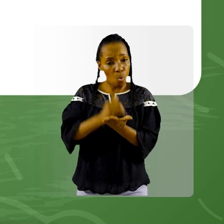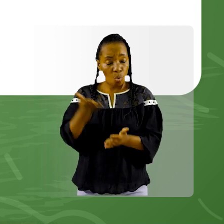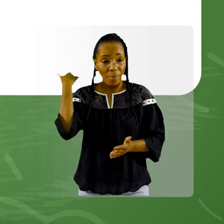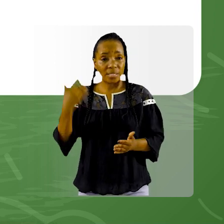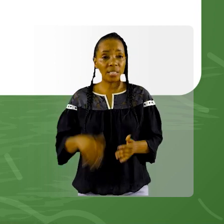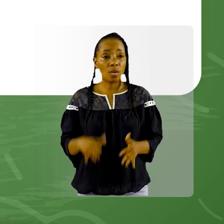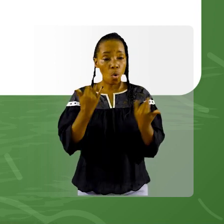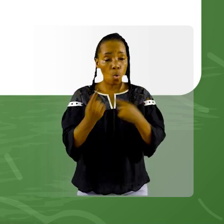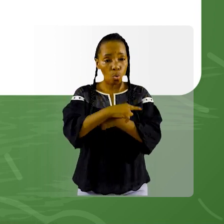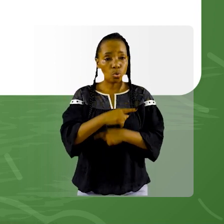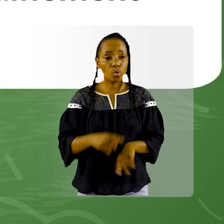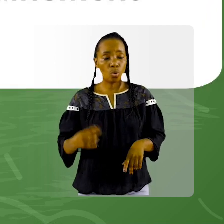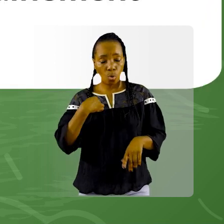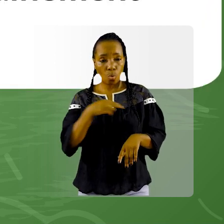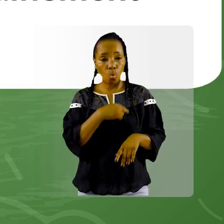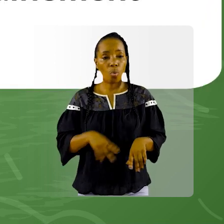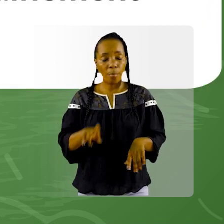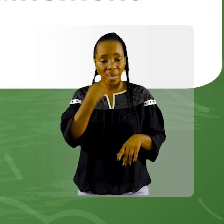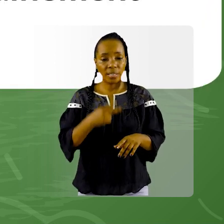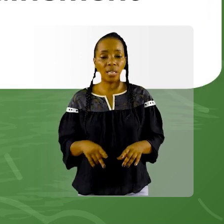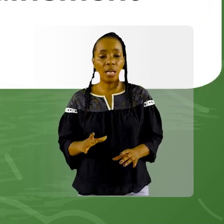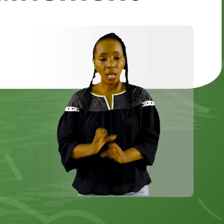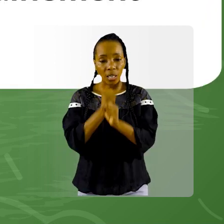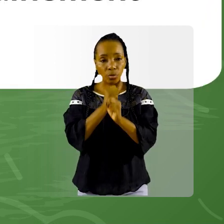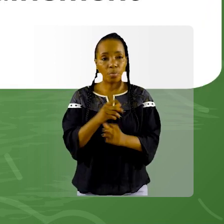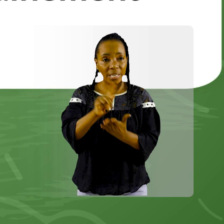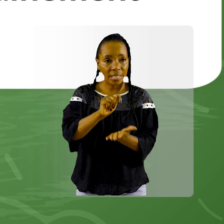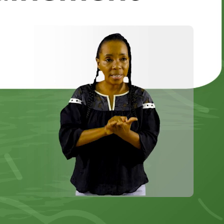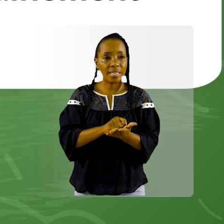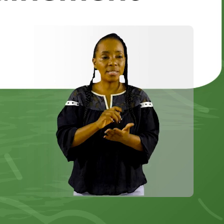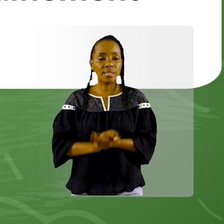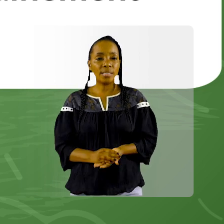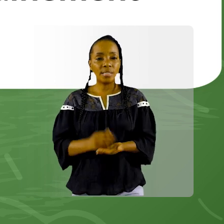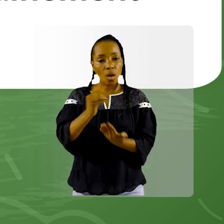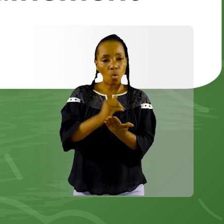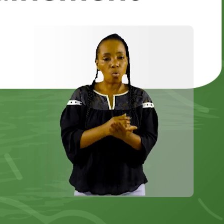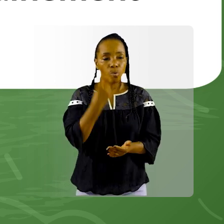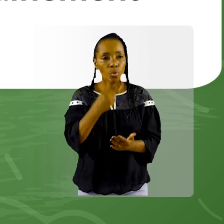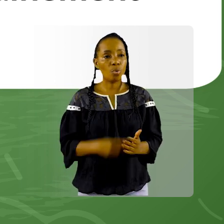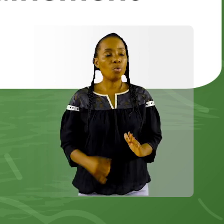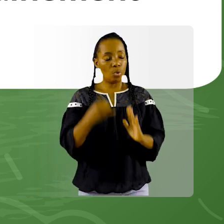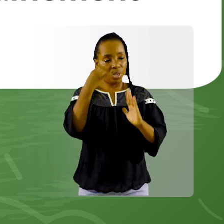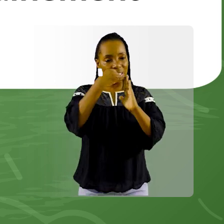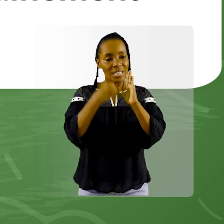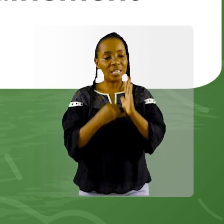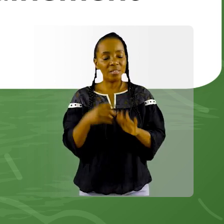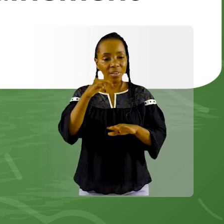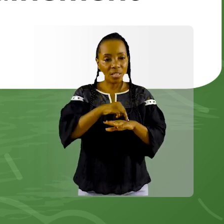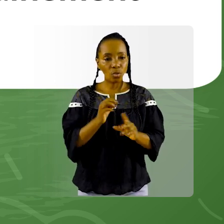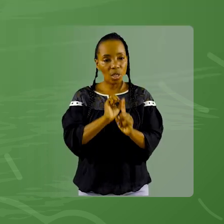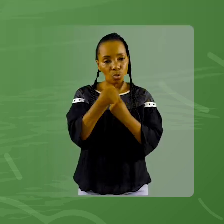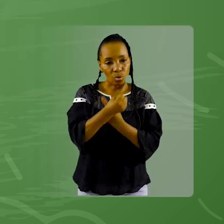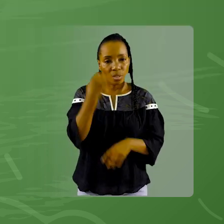2e rubrique, c'est-à-dire le résumé qui commence par la séance 2, c'est-à-dire l'identification de la situation